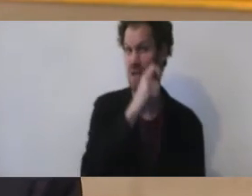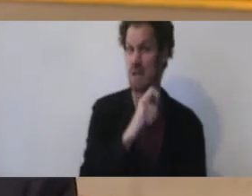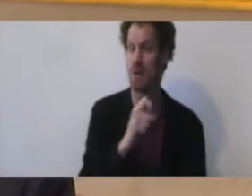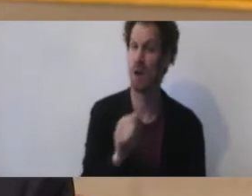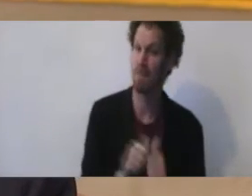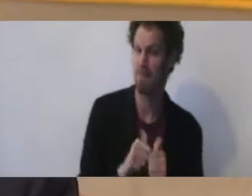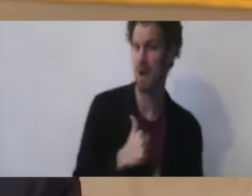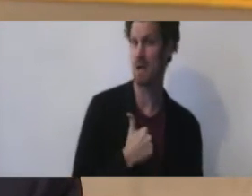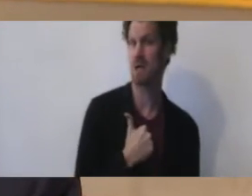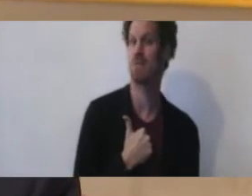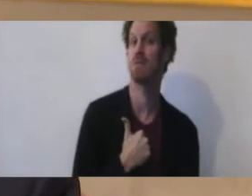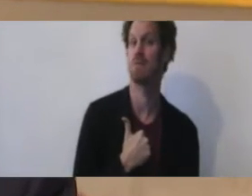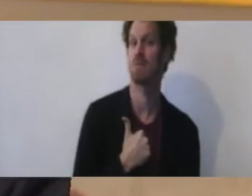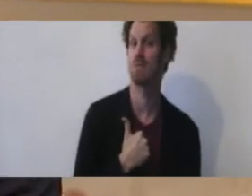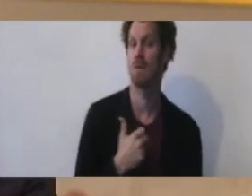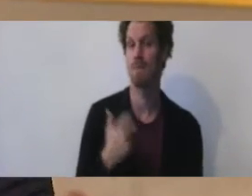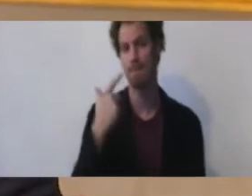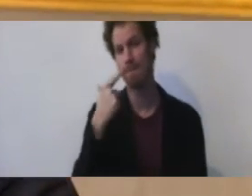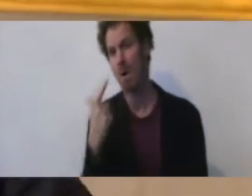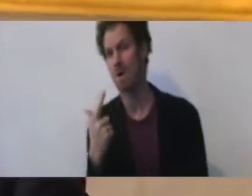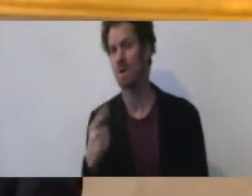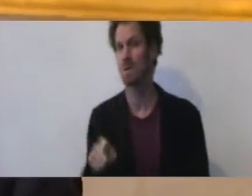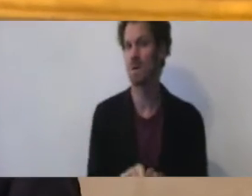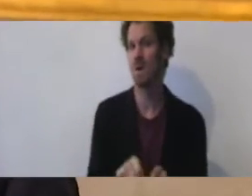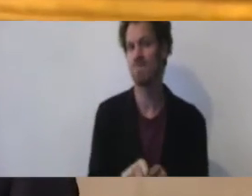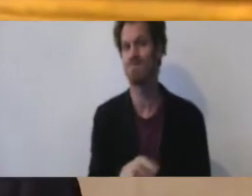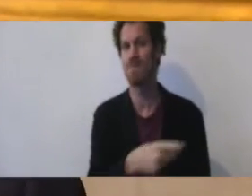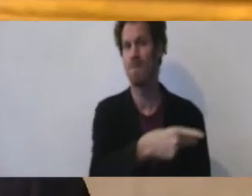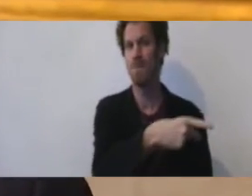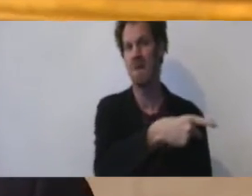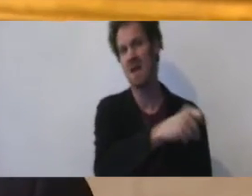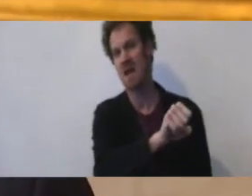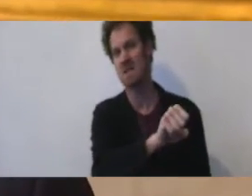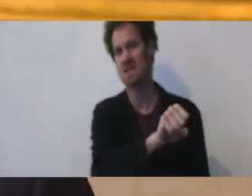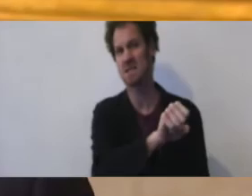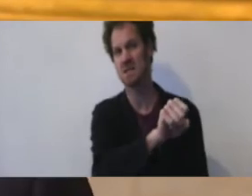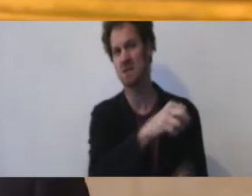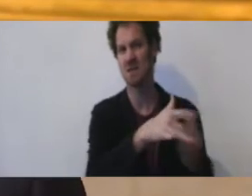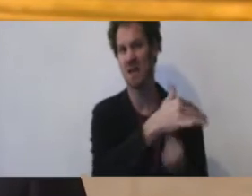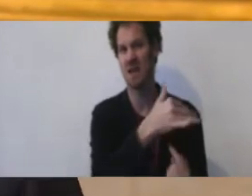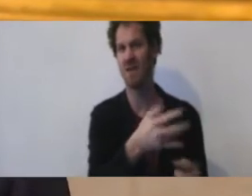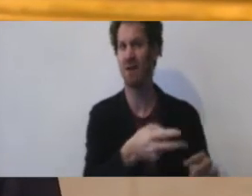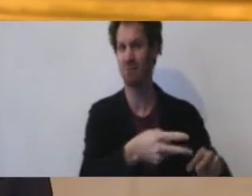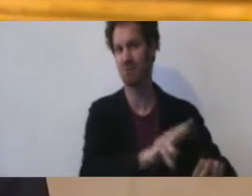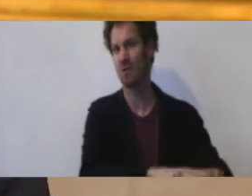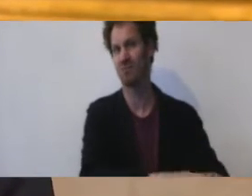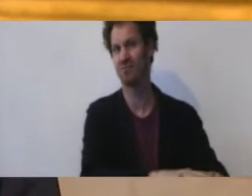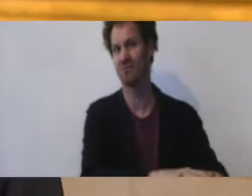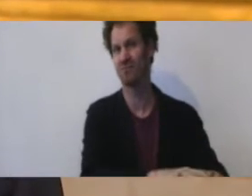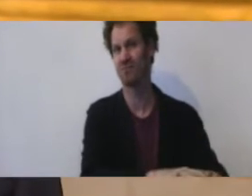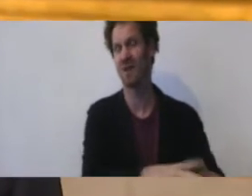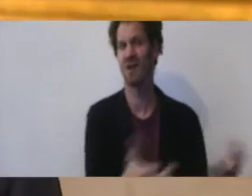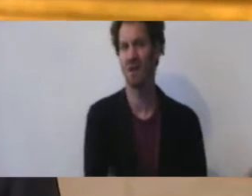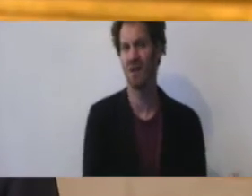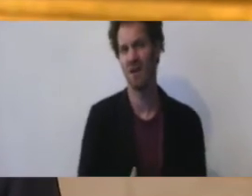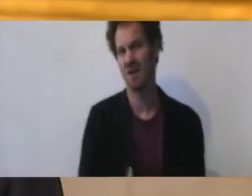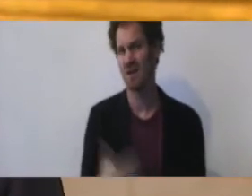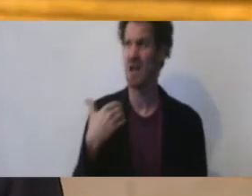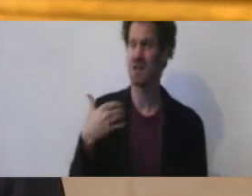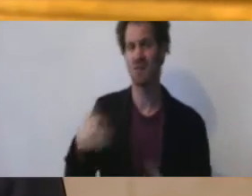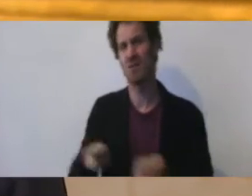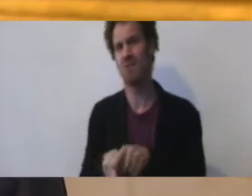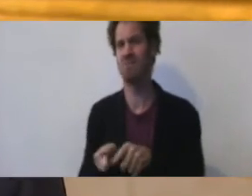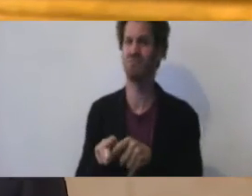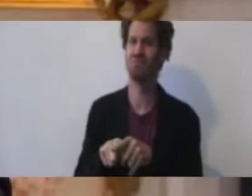intimes je pense à la fin de vie et au droit de mourir dans la dignité je souhaite qu'en 2015 le Parlement puisse